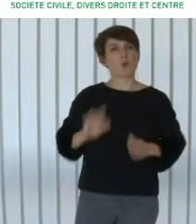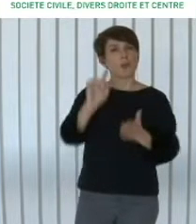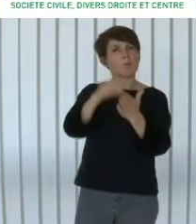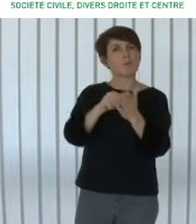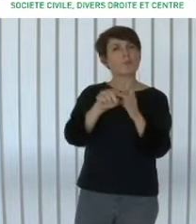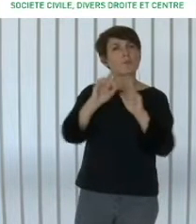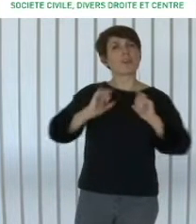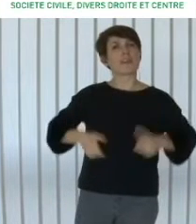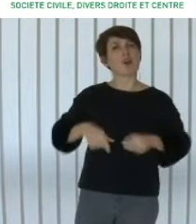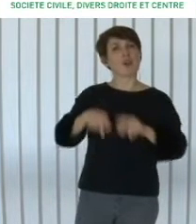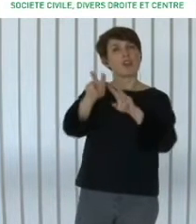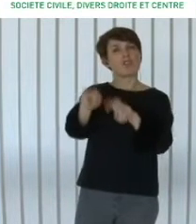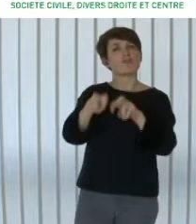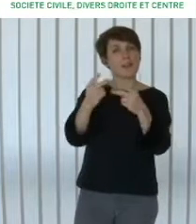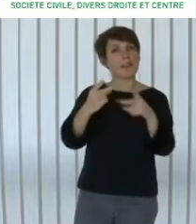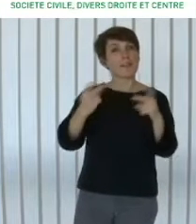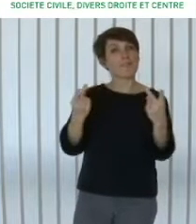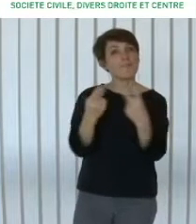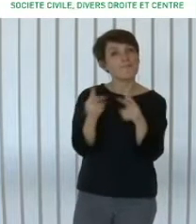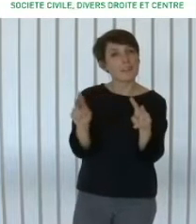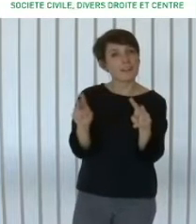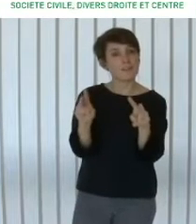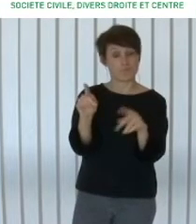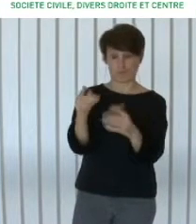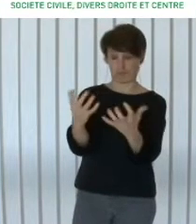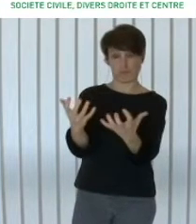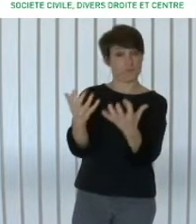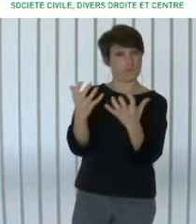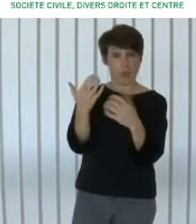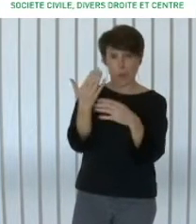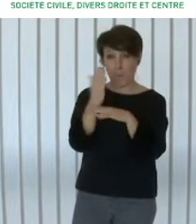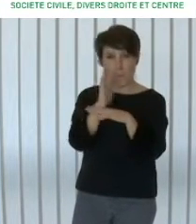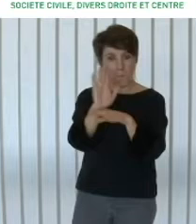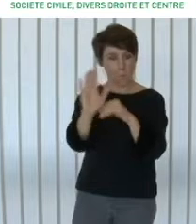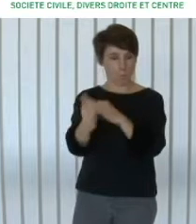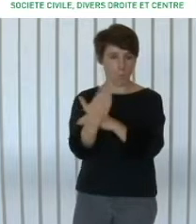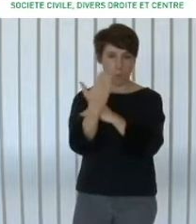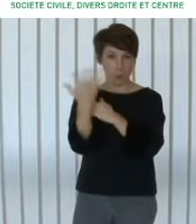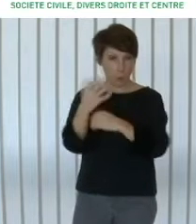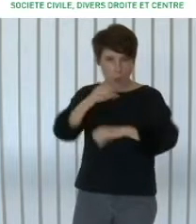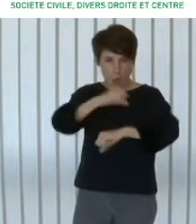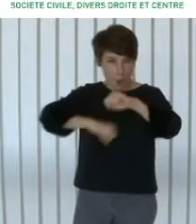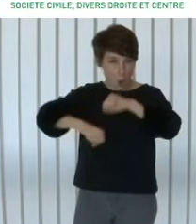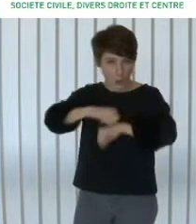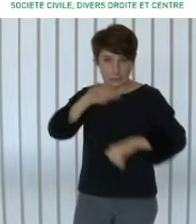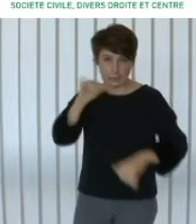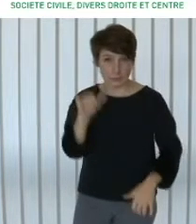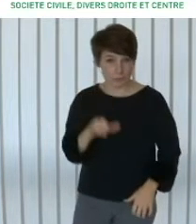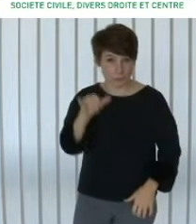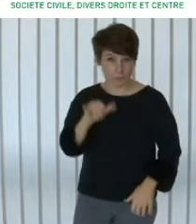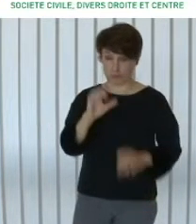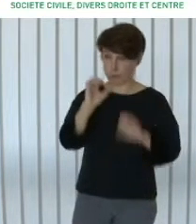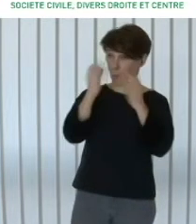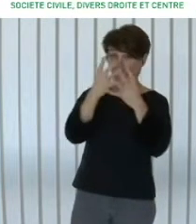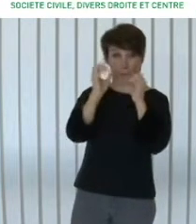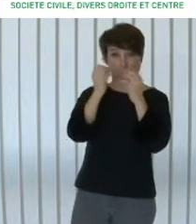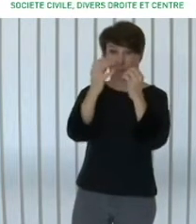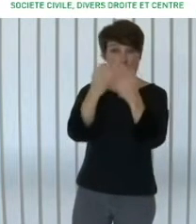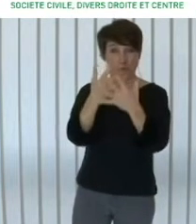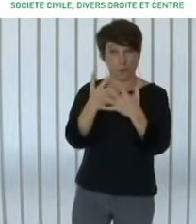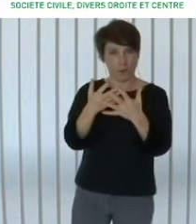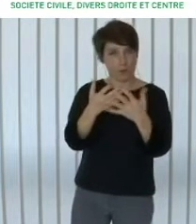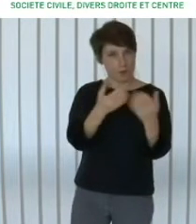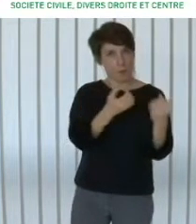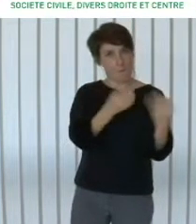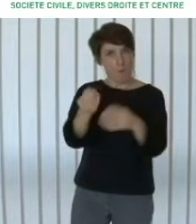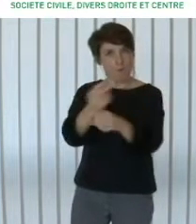de Ville démontre l'absence d'attention, la désorganisation, l'imprévision et les risques